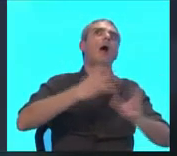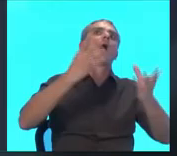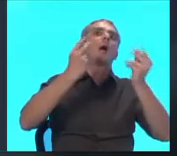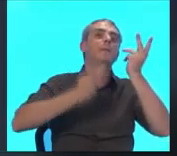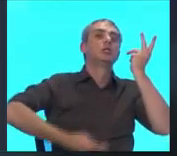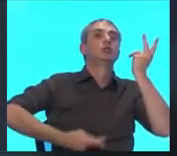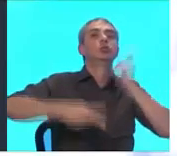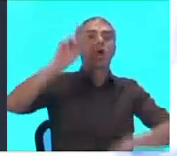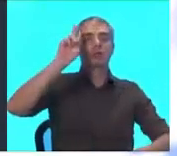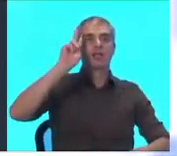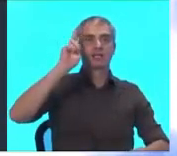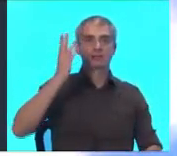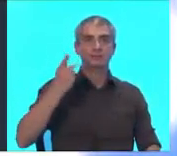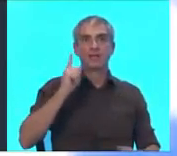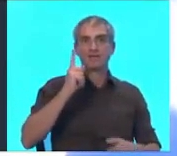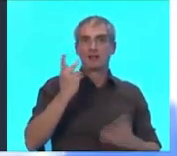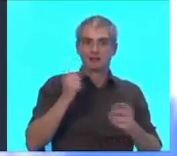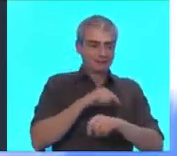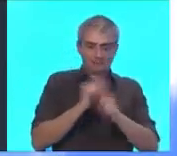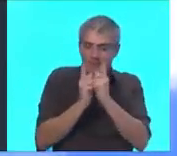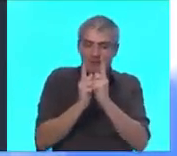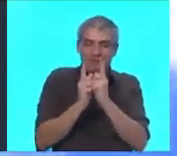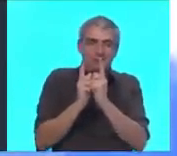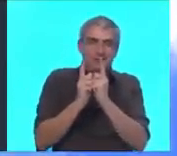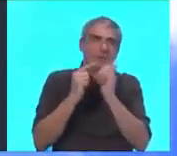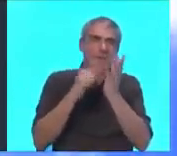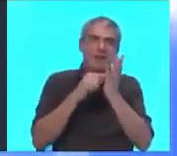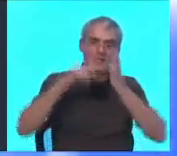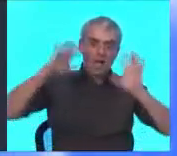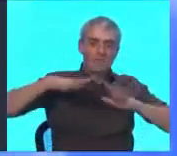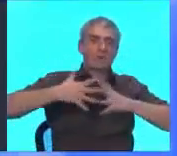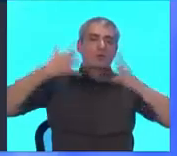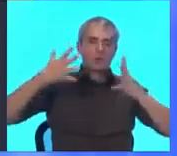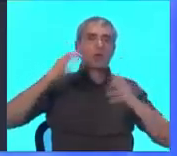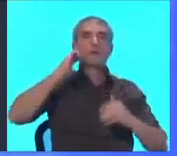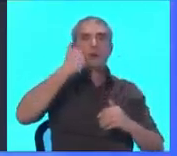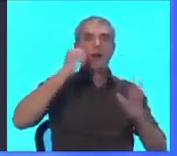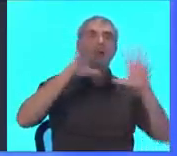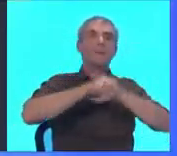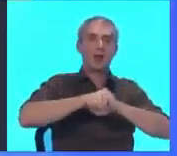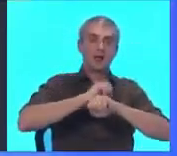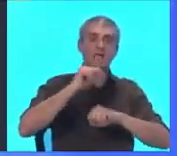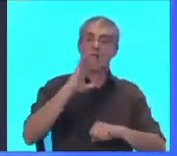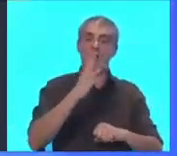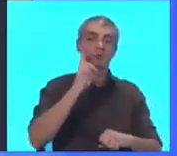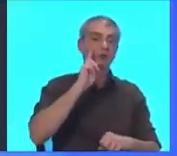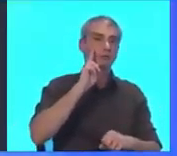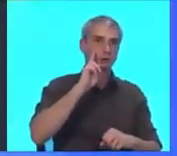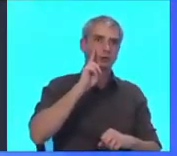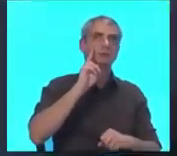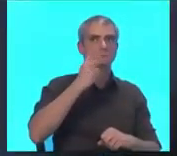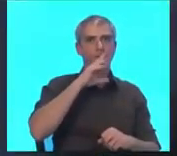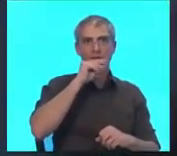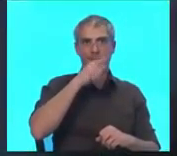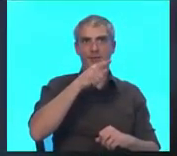מזה, אבל זה באמת בפרק זמן קצר, ובגלל הכמויות הגדולות שצפויות לנו מחר בלילה, בין חמישי לשישי, שוב מדברים על עניין